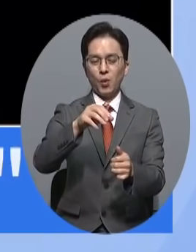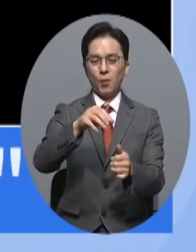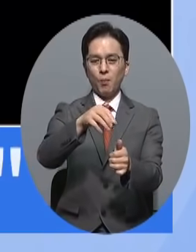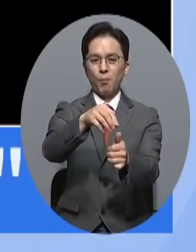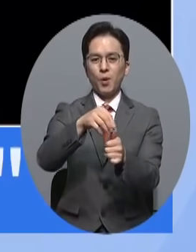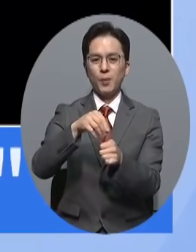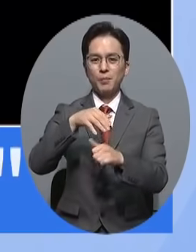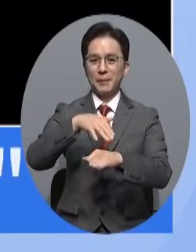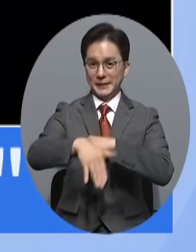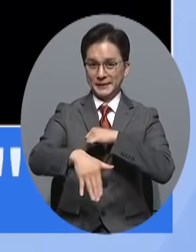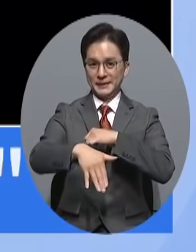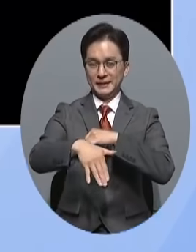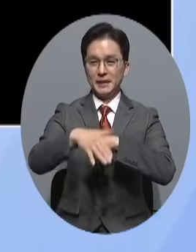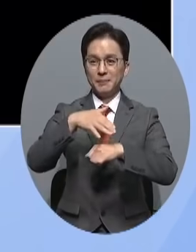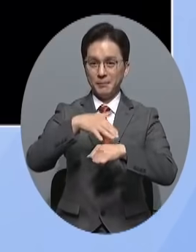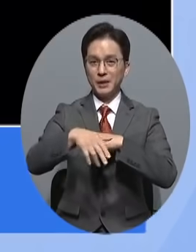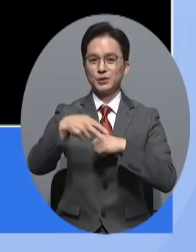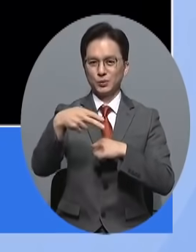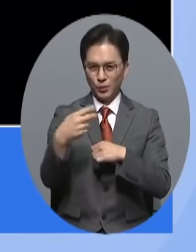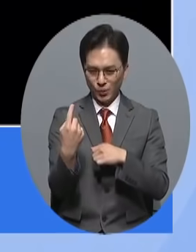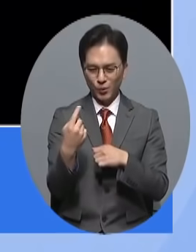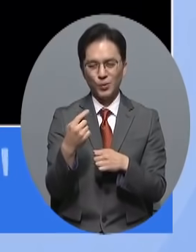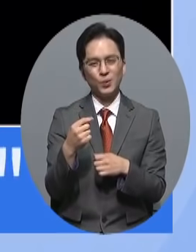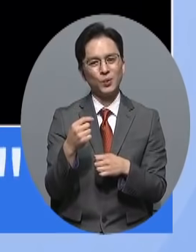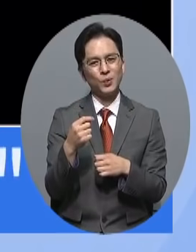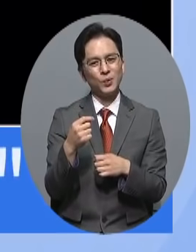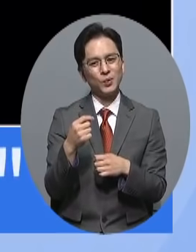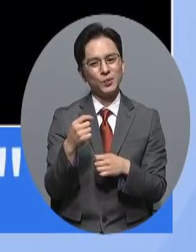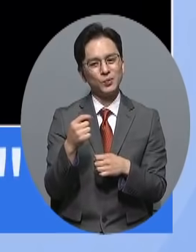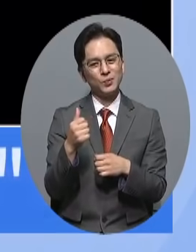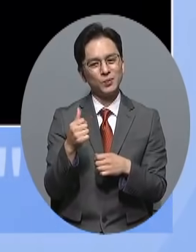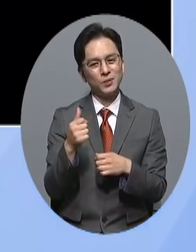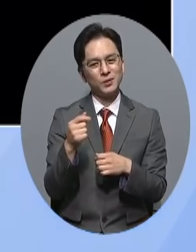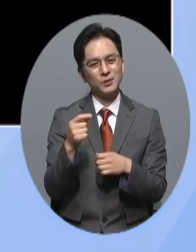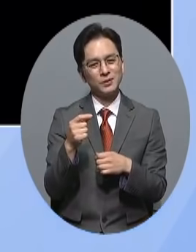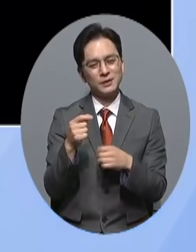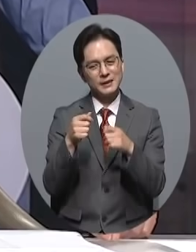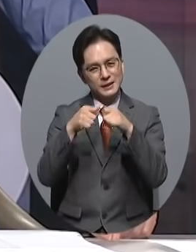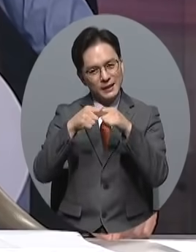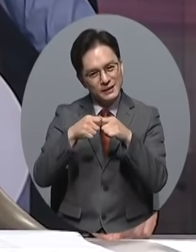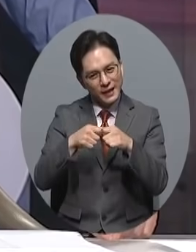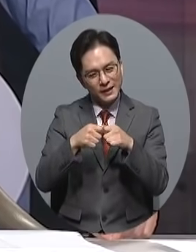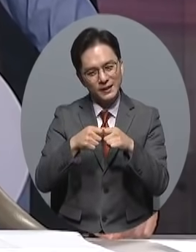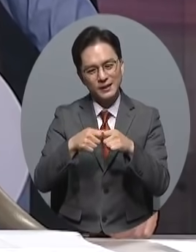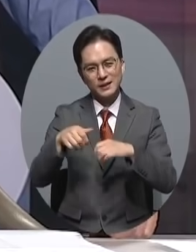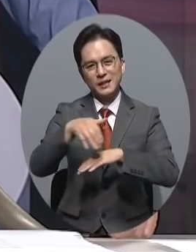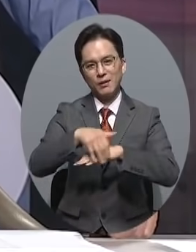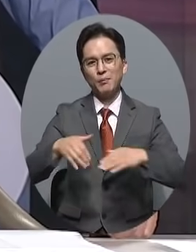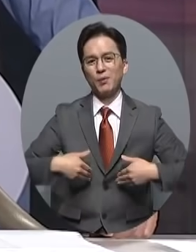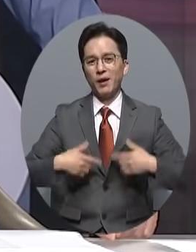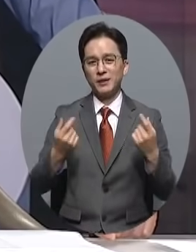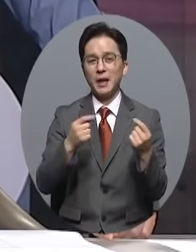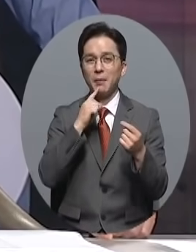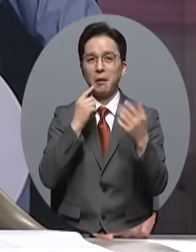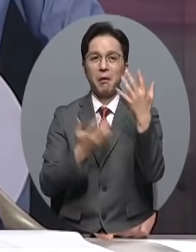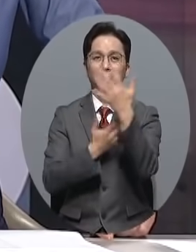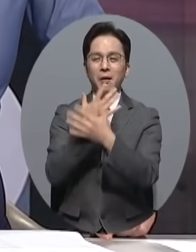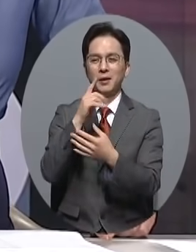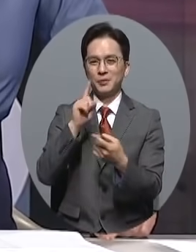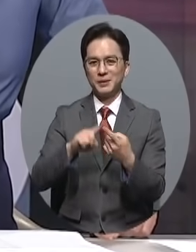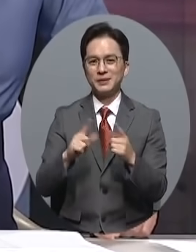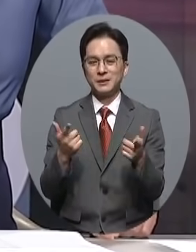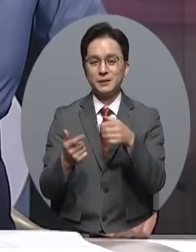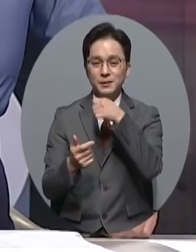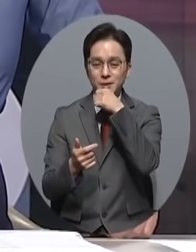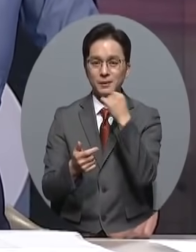앞선 것 아닌가라는 그런 생각이 들었습니다. 예. 네, 여성 징병제에 대해서는 이제 후보 간의 견해가 엇갈리는 듯한 모습 보였는데 예민한